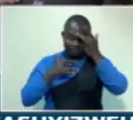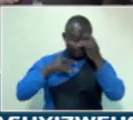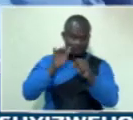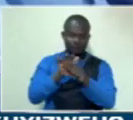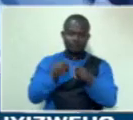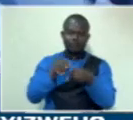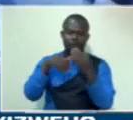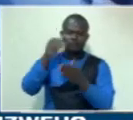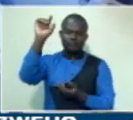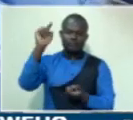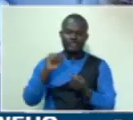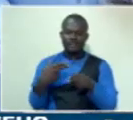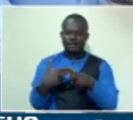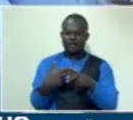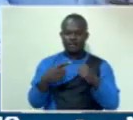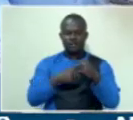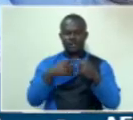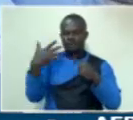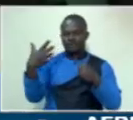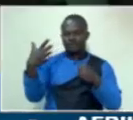nazo zigabanuka ku kigero cya